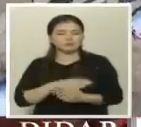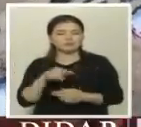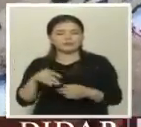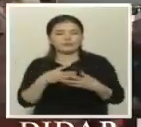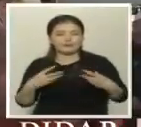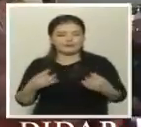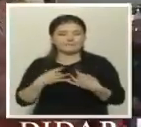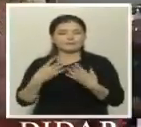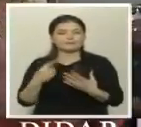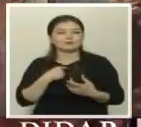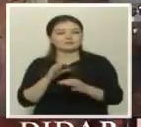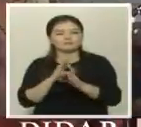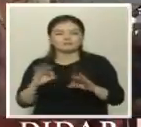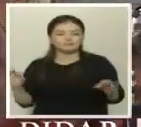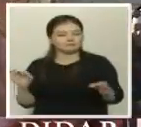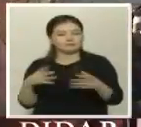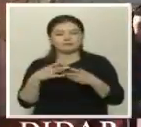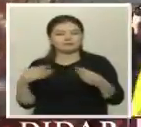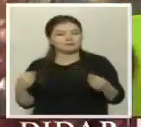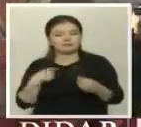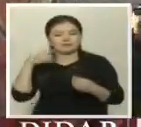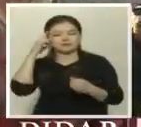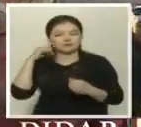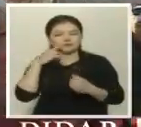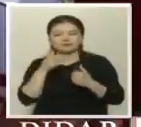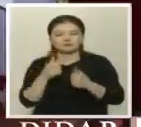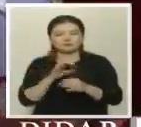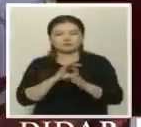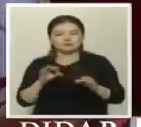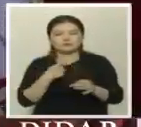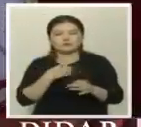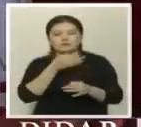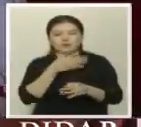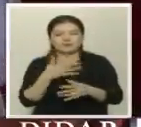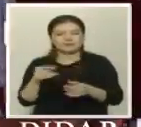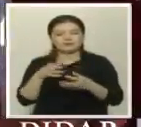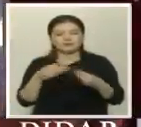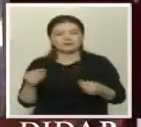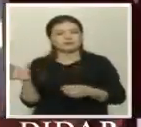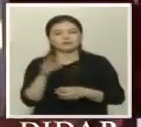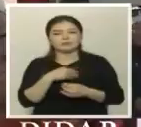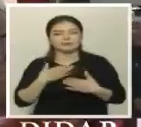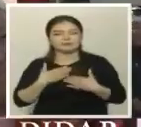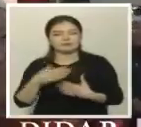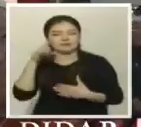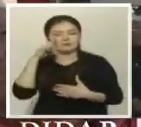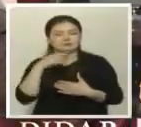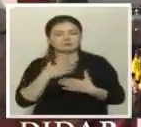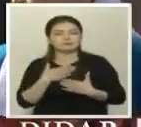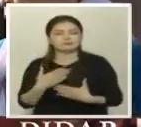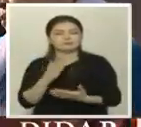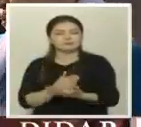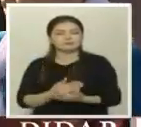праздника Это прекрасное мероприятие которое продолжается из поколения в поколение поэтому еще раз поздравляю всех с прекрасным праздником